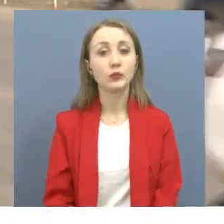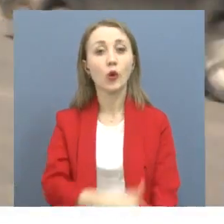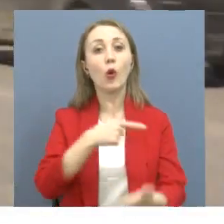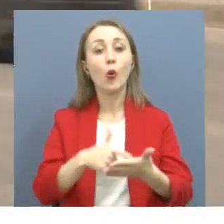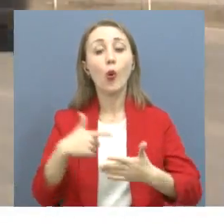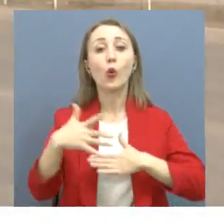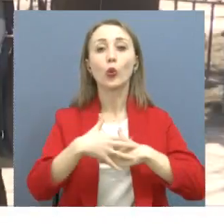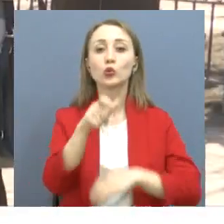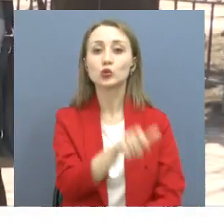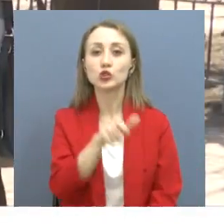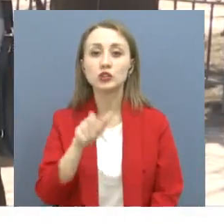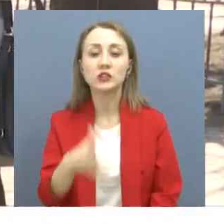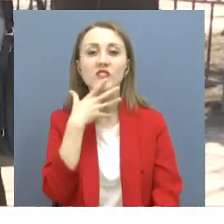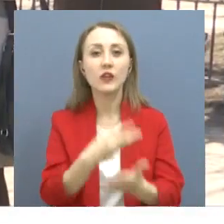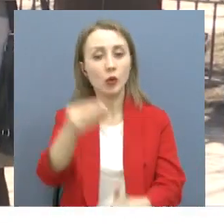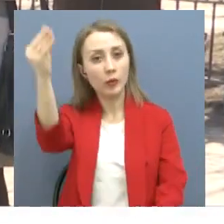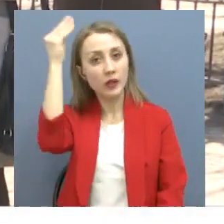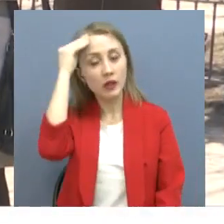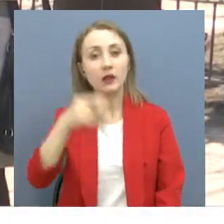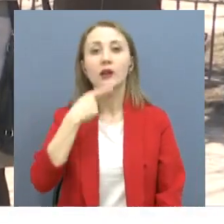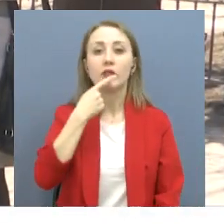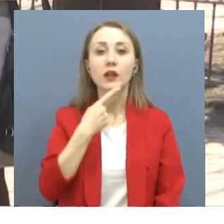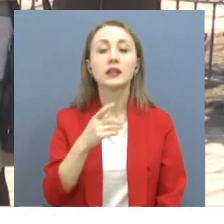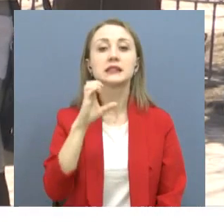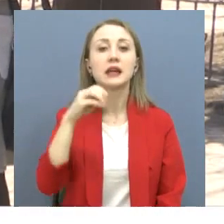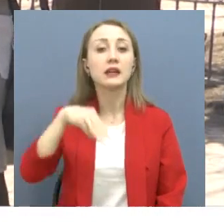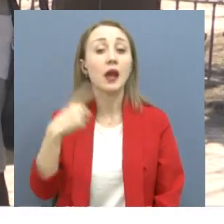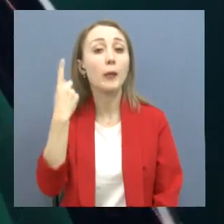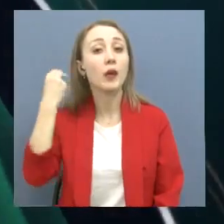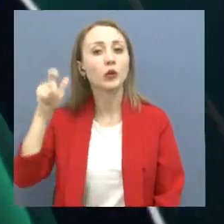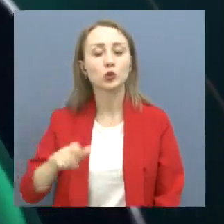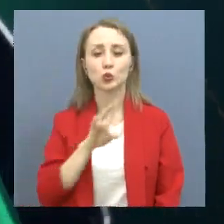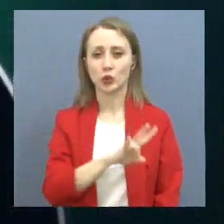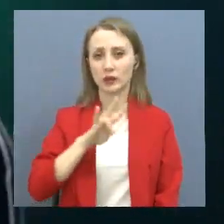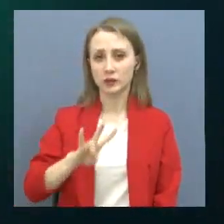Кокшетауцы высказывают свои мнения относительно статьи Ельбасы Нурсултана Назарбаева.